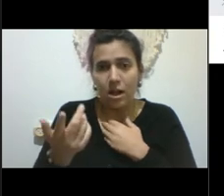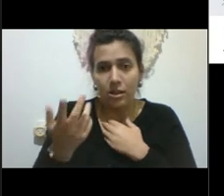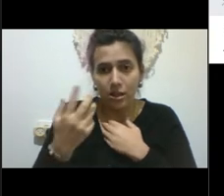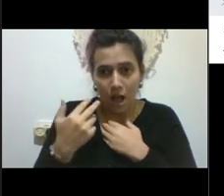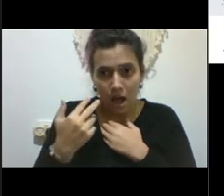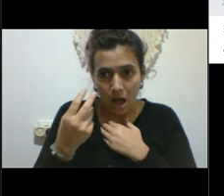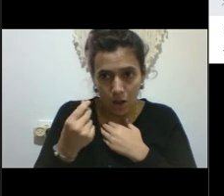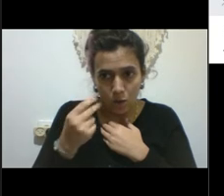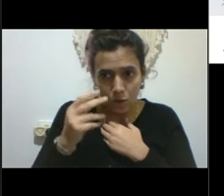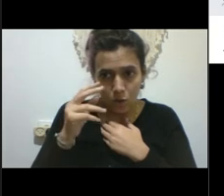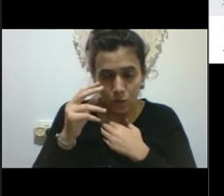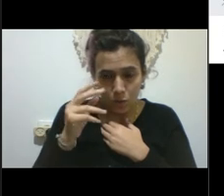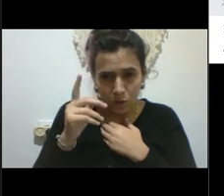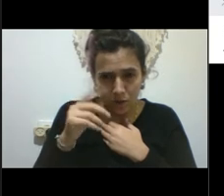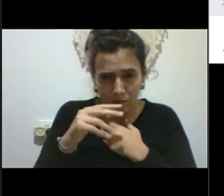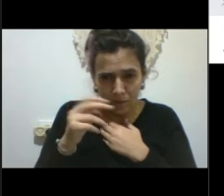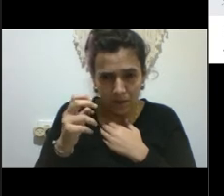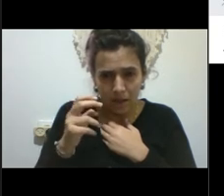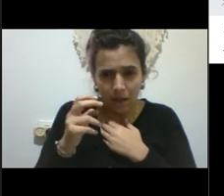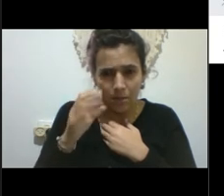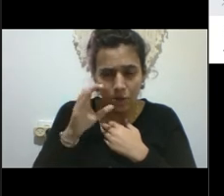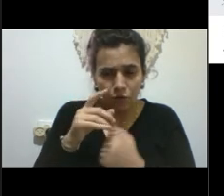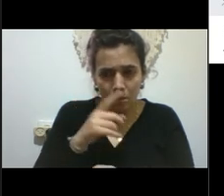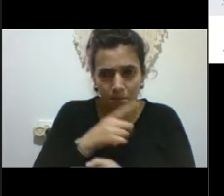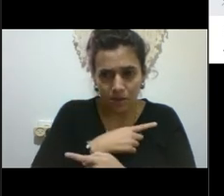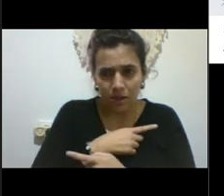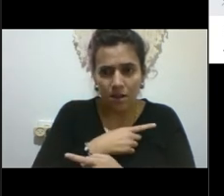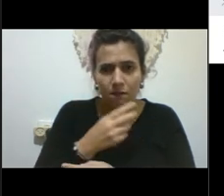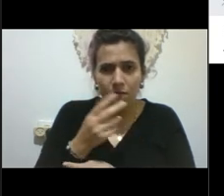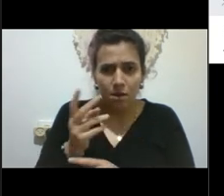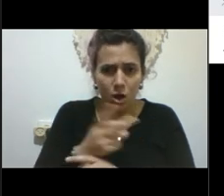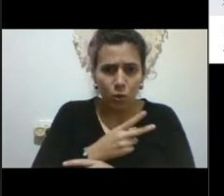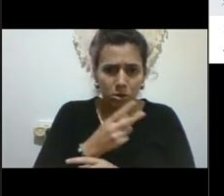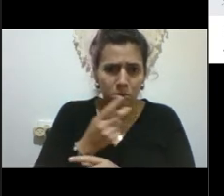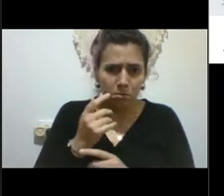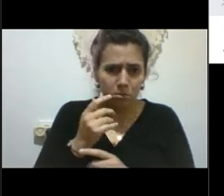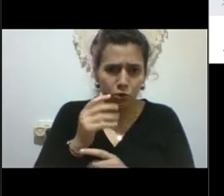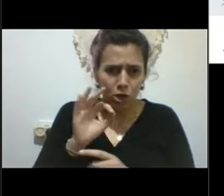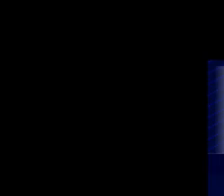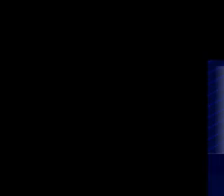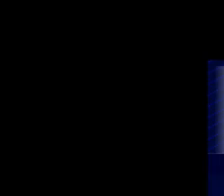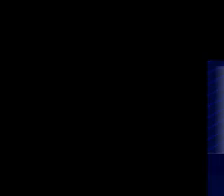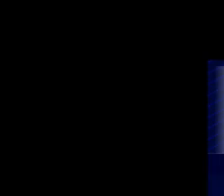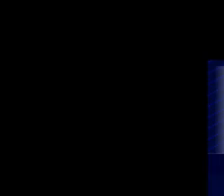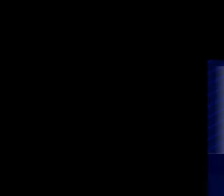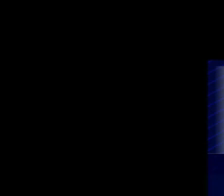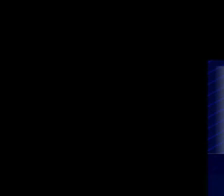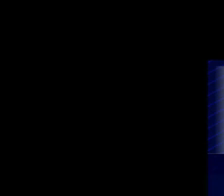הוא לשלושה חודשים גם כמו החבילת בונוס.